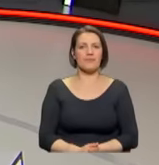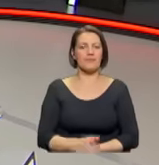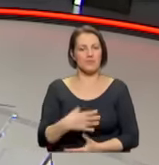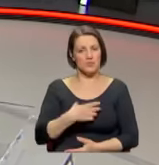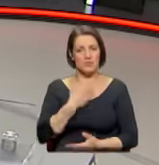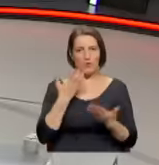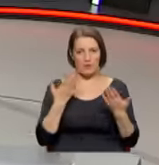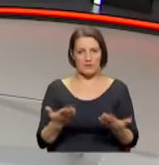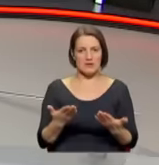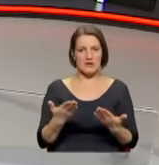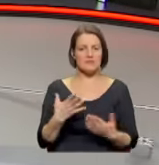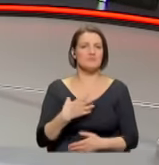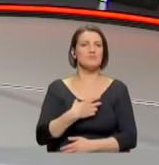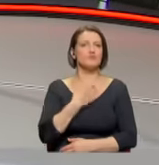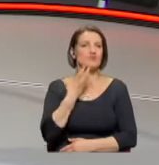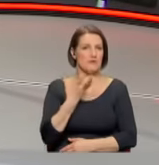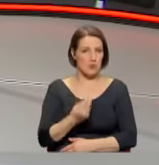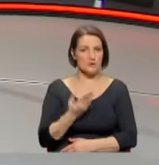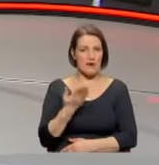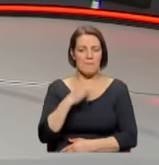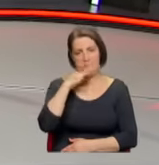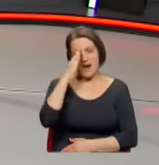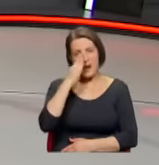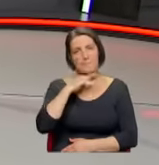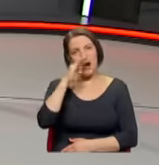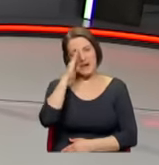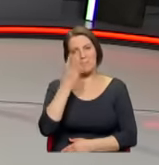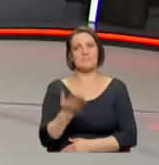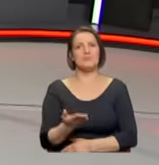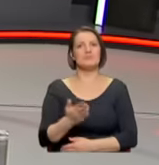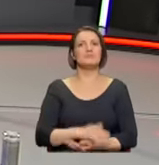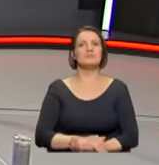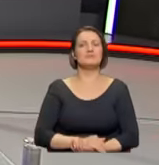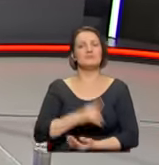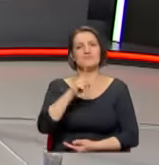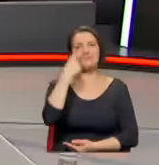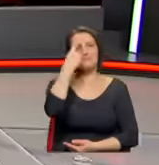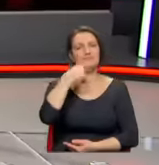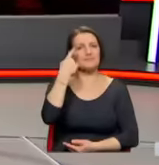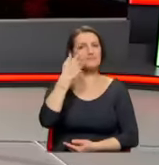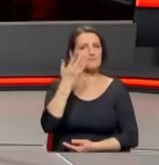Buruk da olsa, üzüntülerimiz de olsa bayram bayram. O yüzden